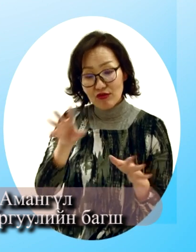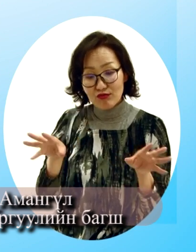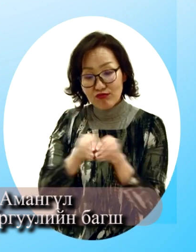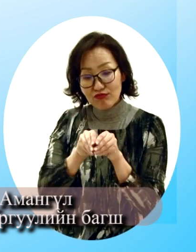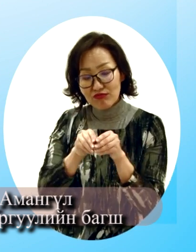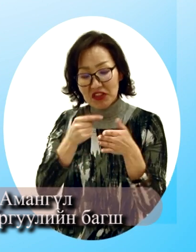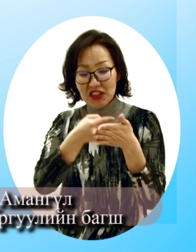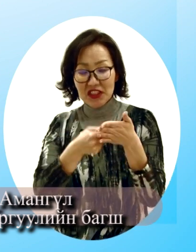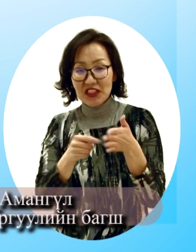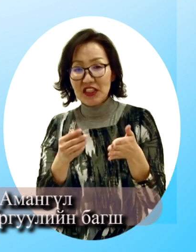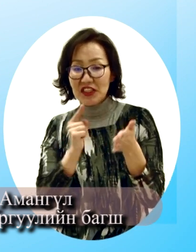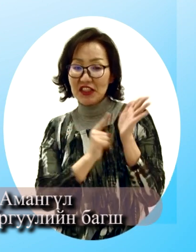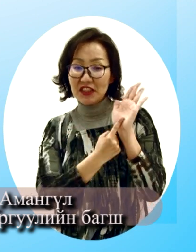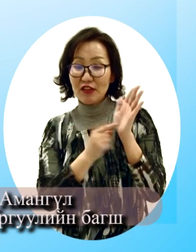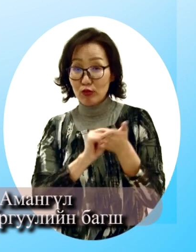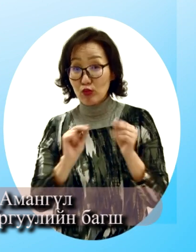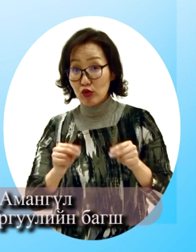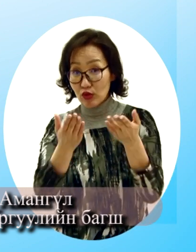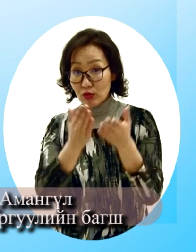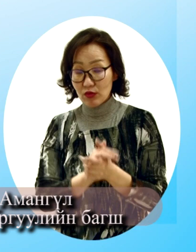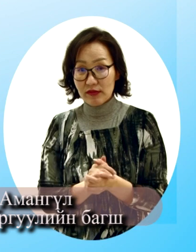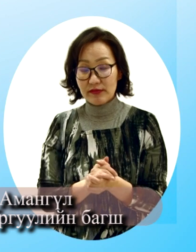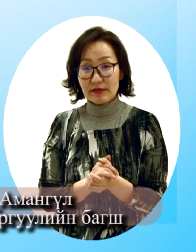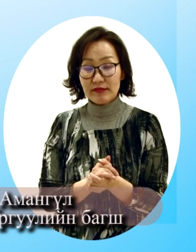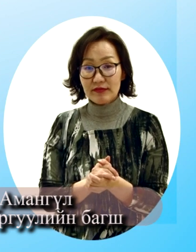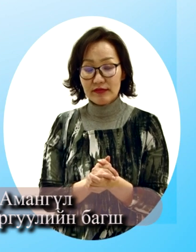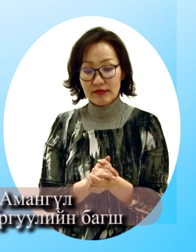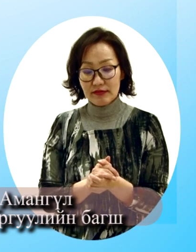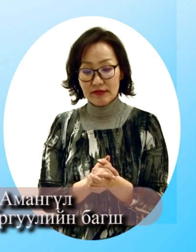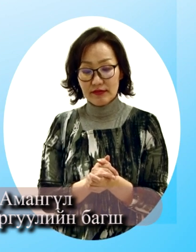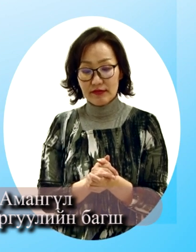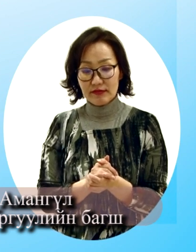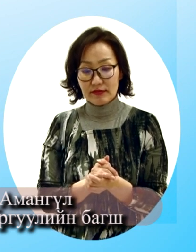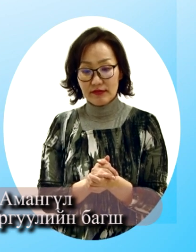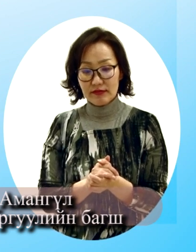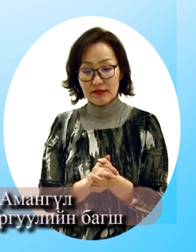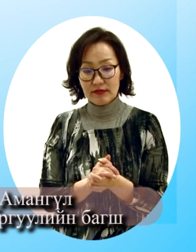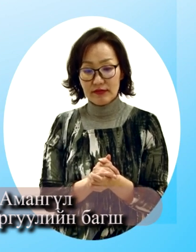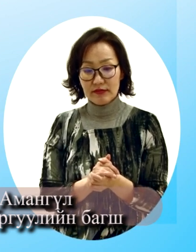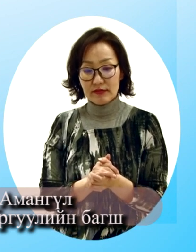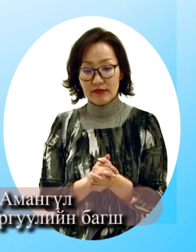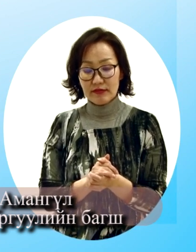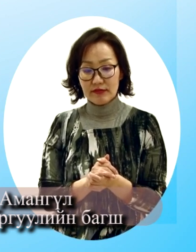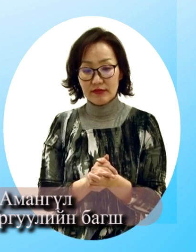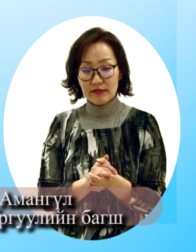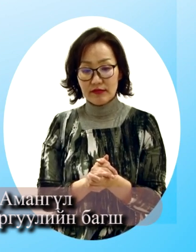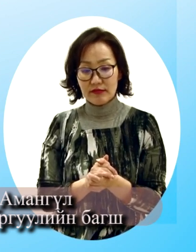Сендер 6 жаста мектепке келіп, 5 жыл оқыдыңдар, яғни 6-ға 5-ті қосып, 11 жыл болды.